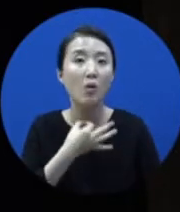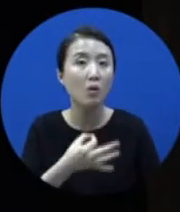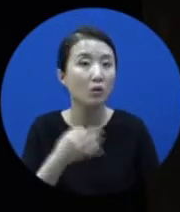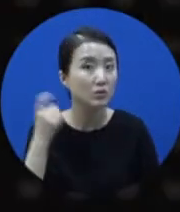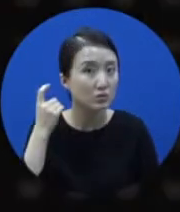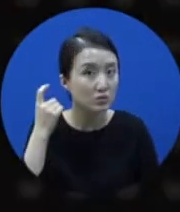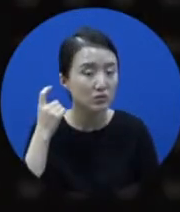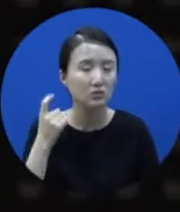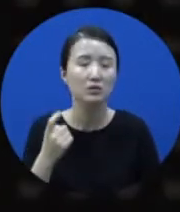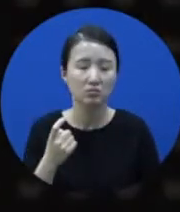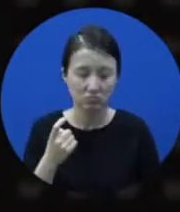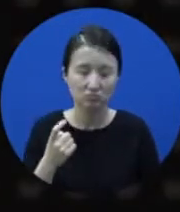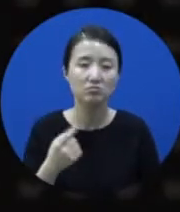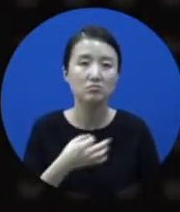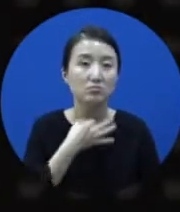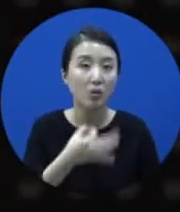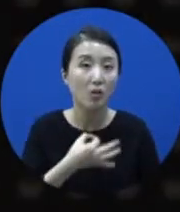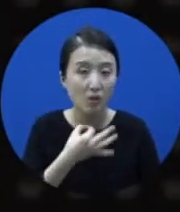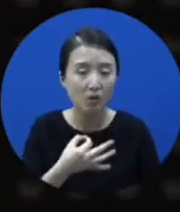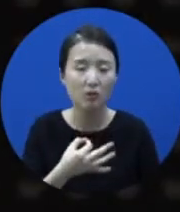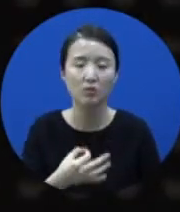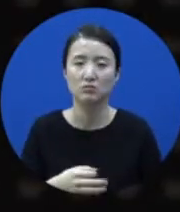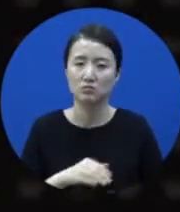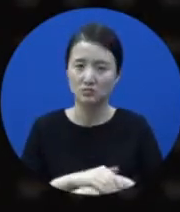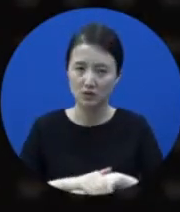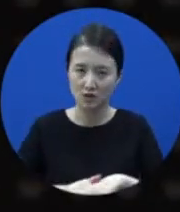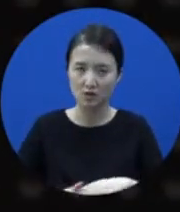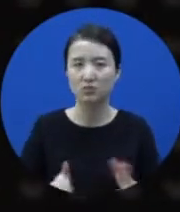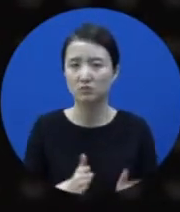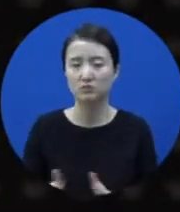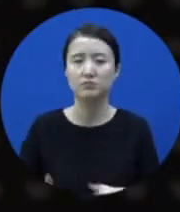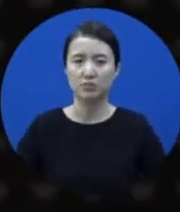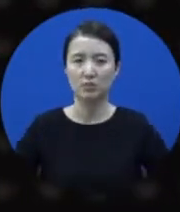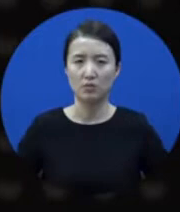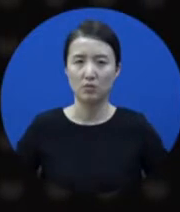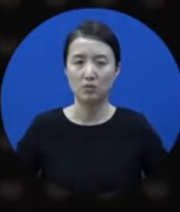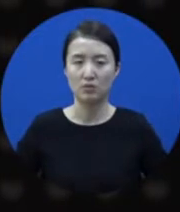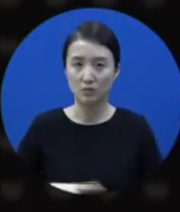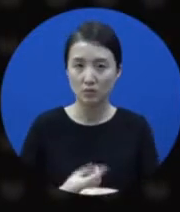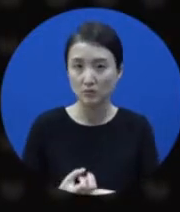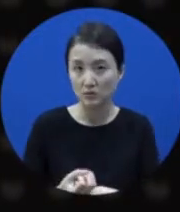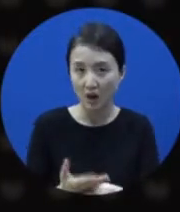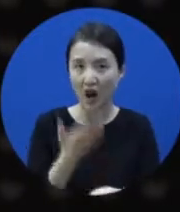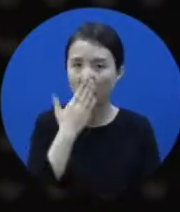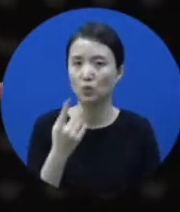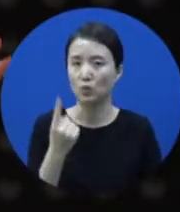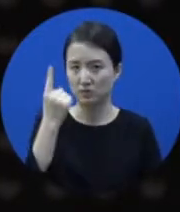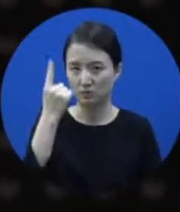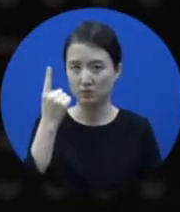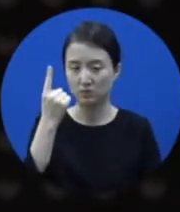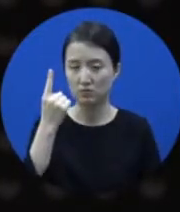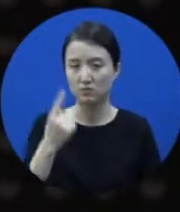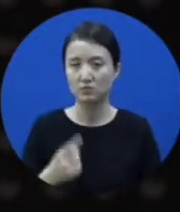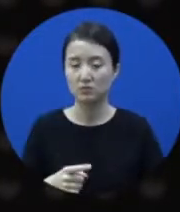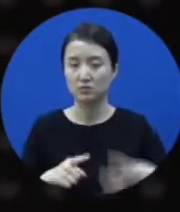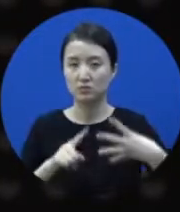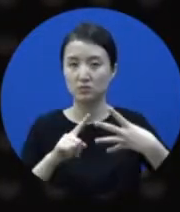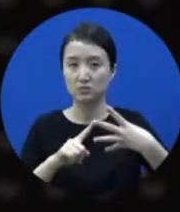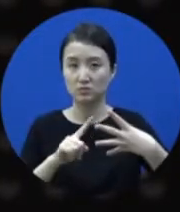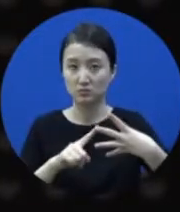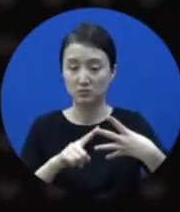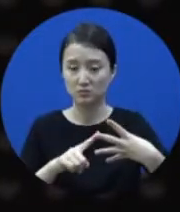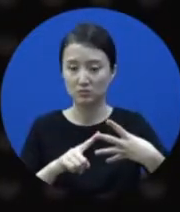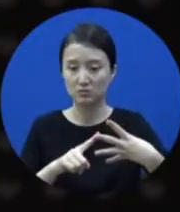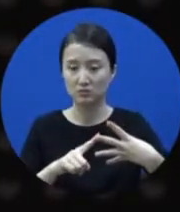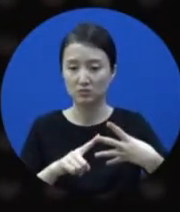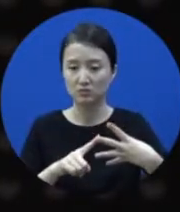합니다. 얼마나 중요한지 아시겠죠? 예. 그리고요, 두 번째가 표정입니다. 예. 왜냐하면 누군가가 굉장히 호감